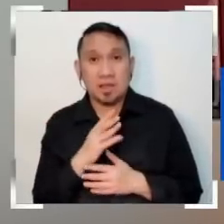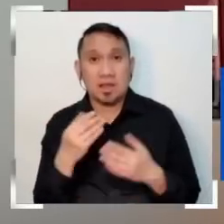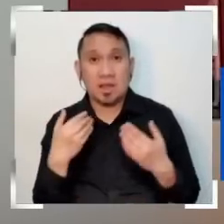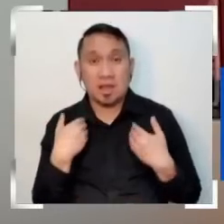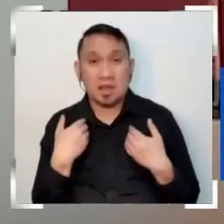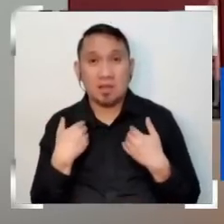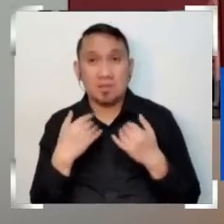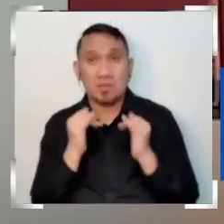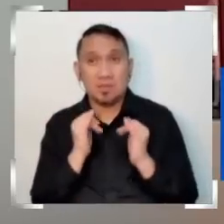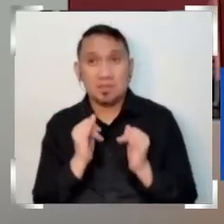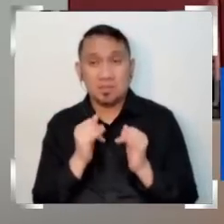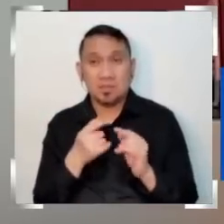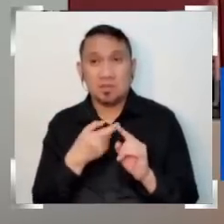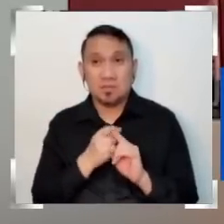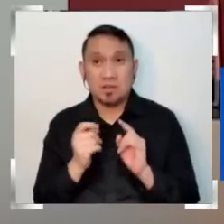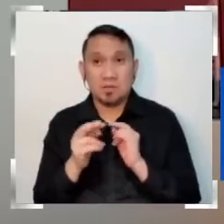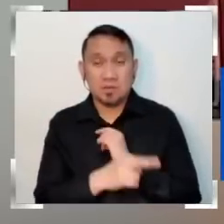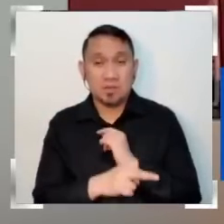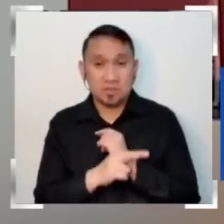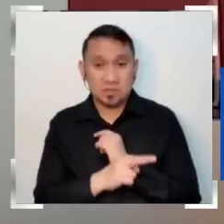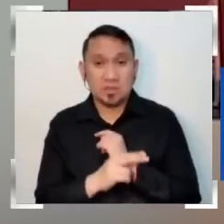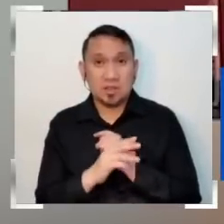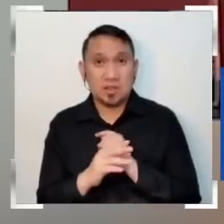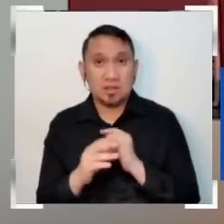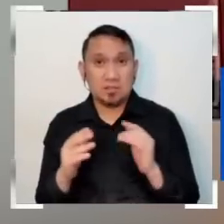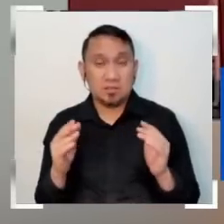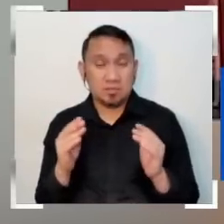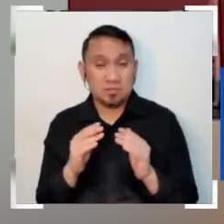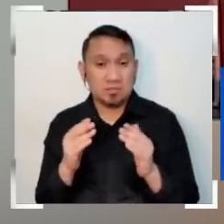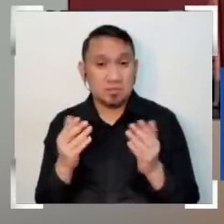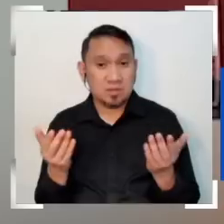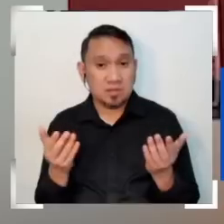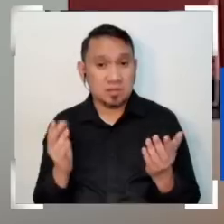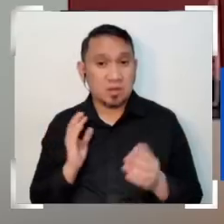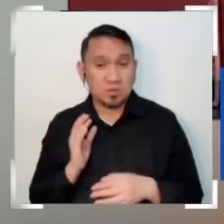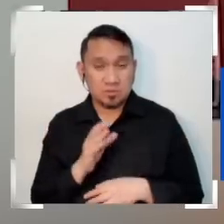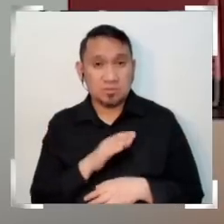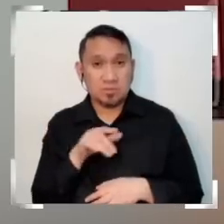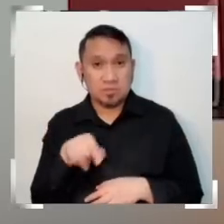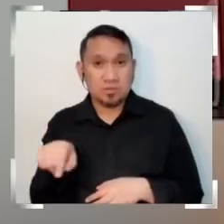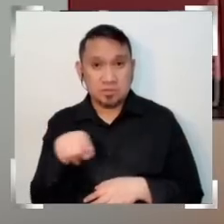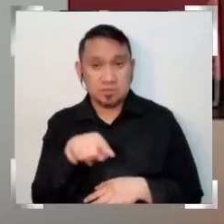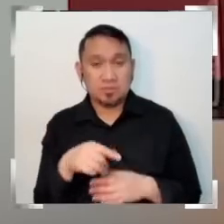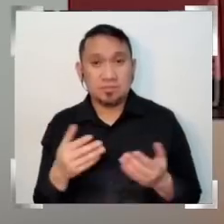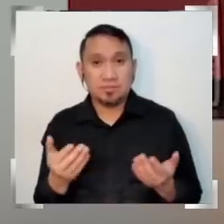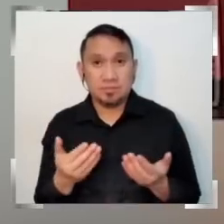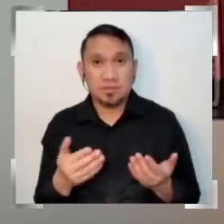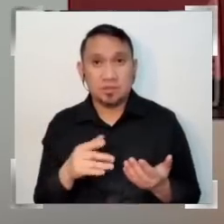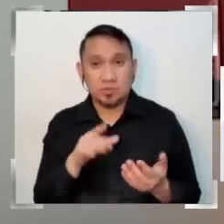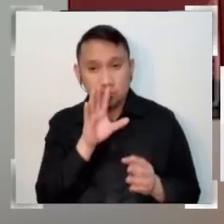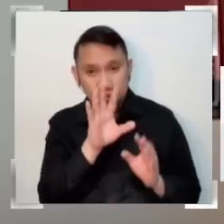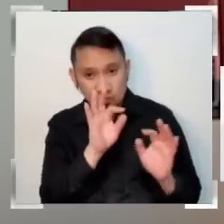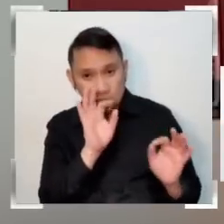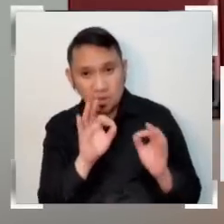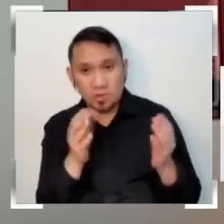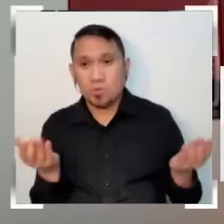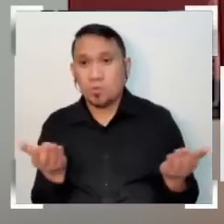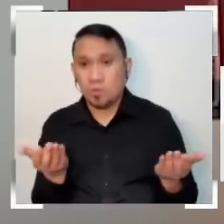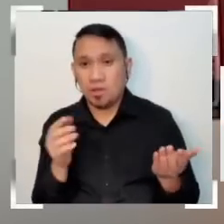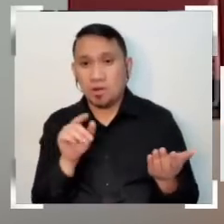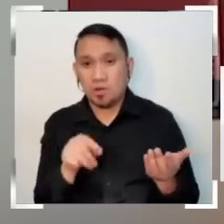regional council, Trujillo City, Director Clyde, na to immediately identify this, work closely with the